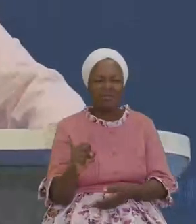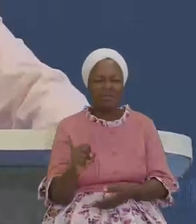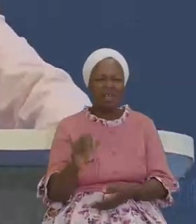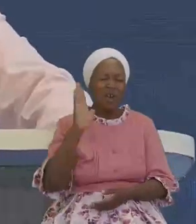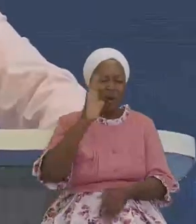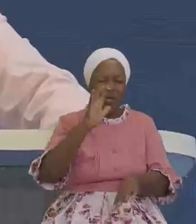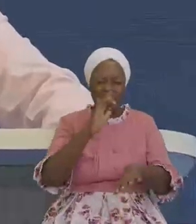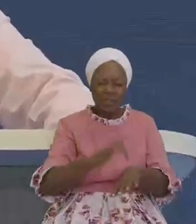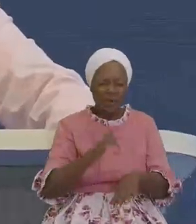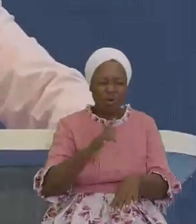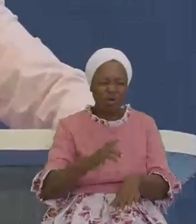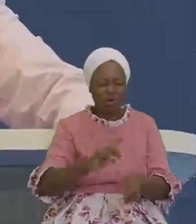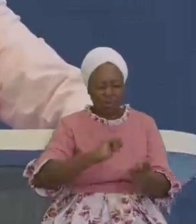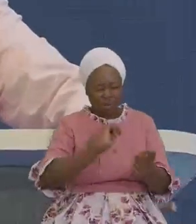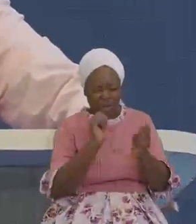qui ne faillit jamais